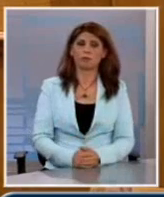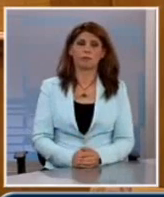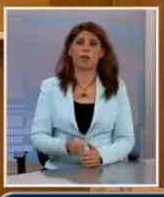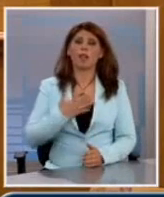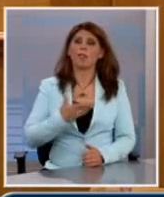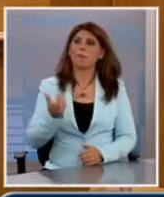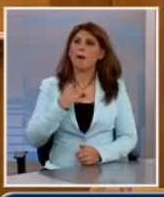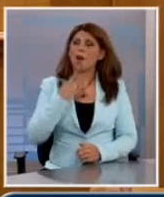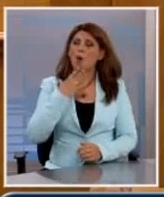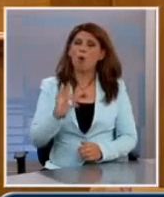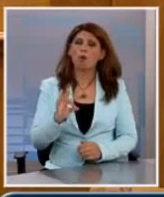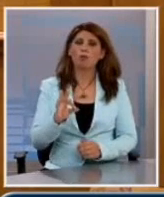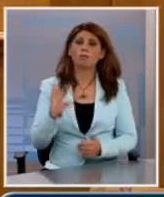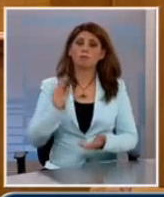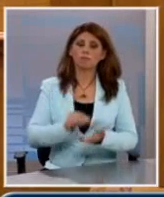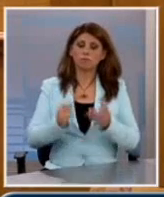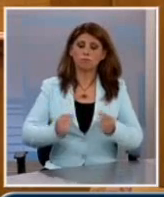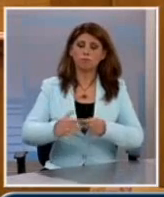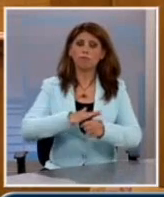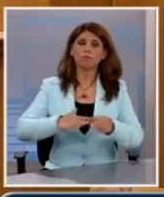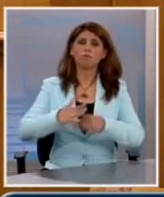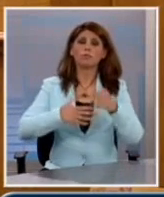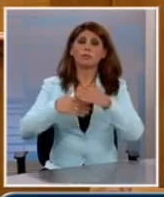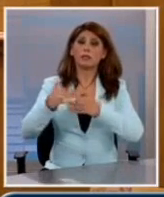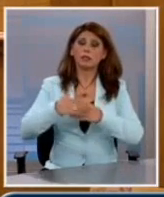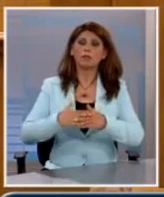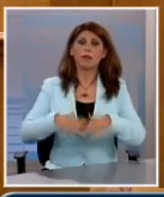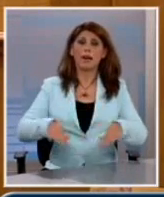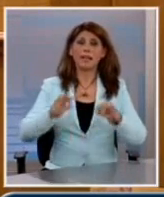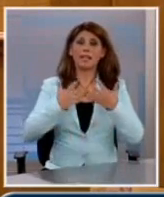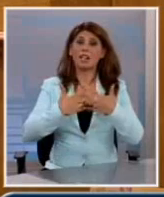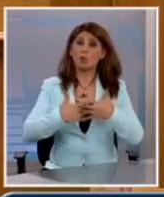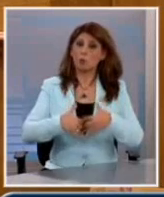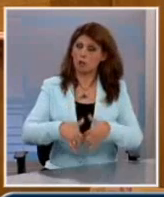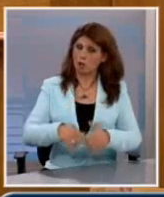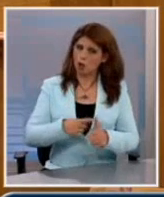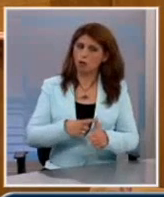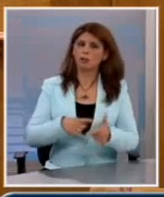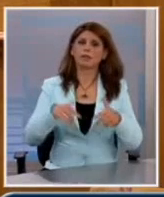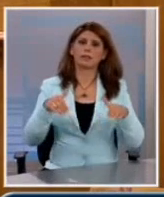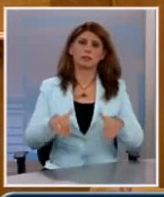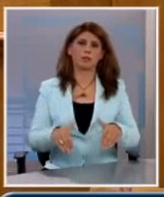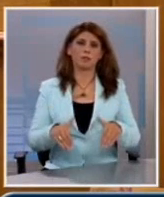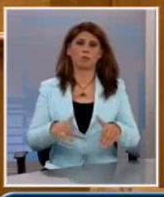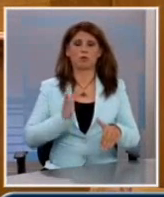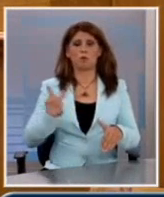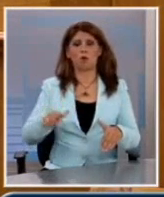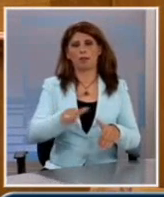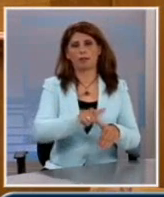με άλλα λόγια μια επαναθεμελίωση με τις αρχές της λειτουργικότητας και του σεβασμού στον